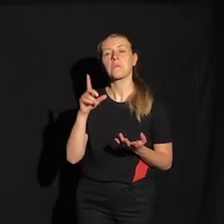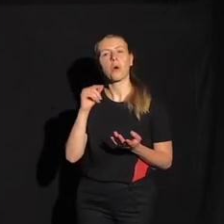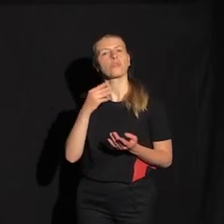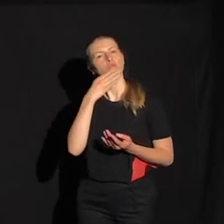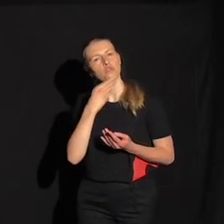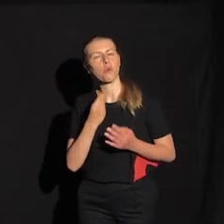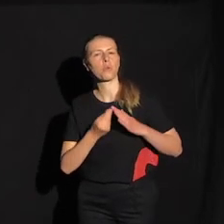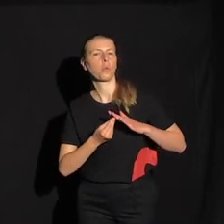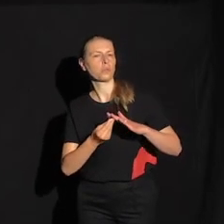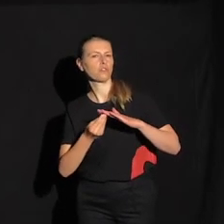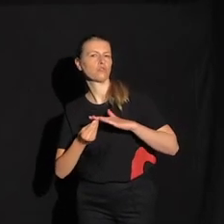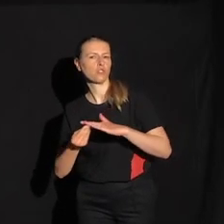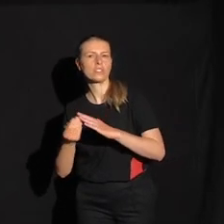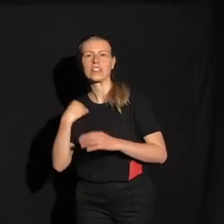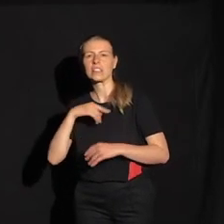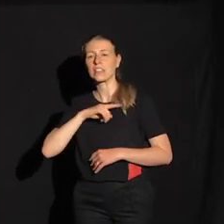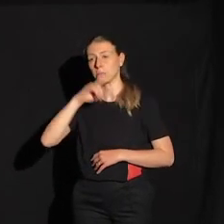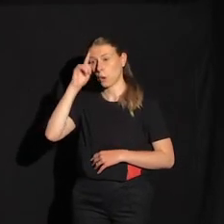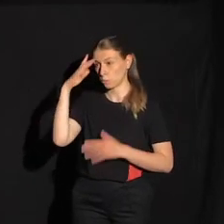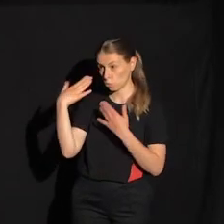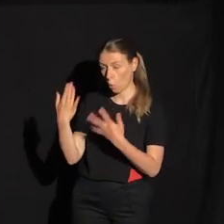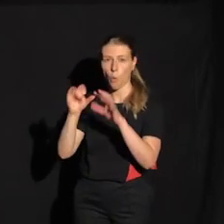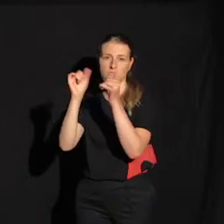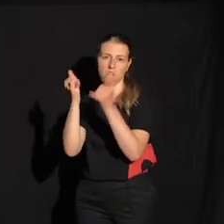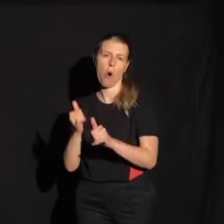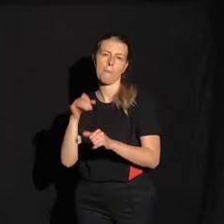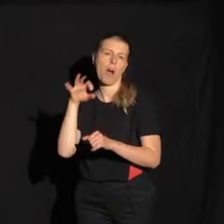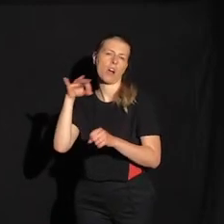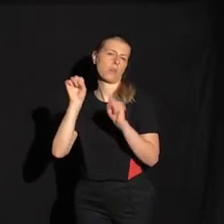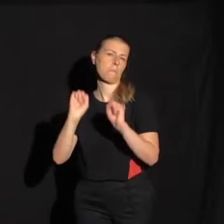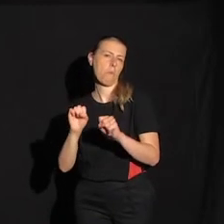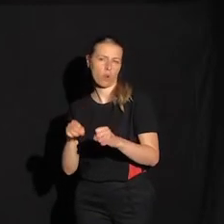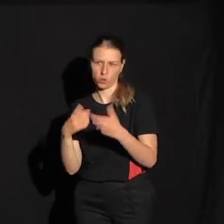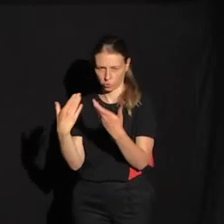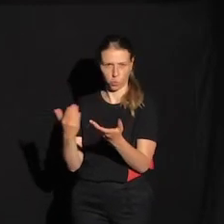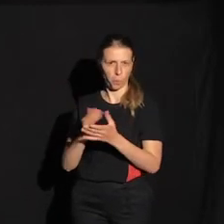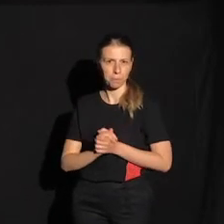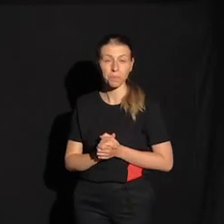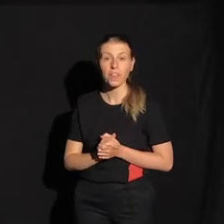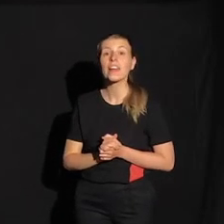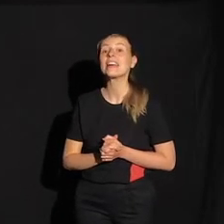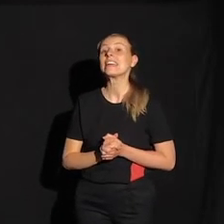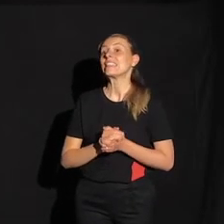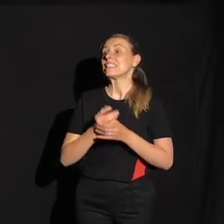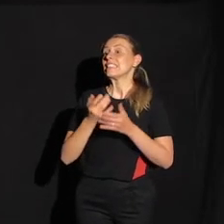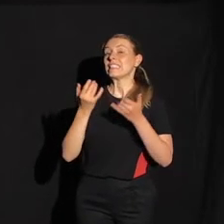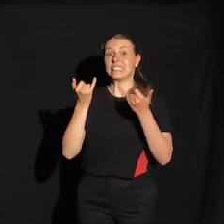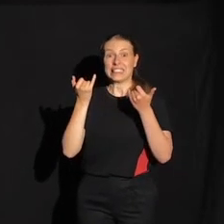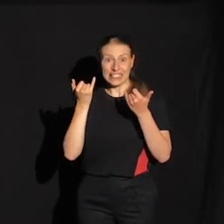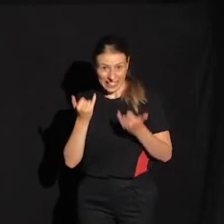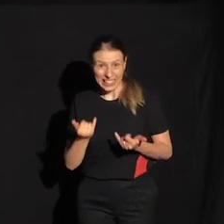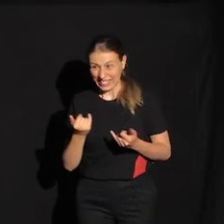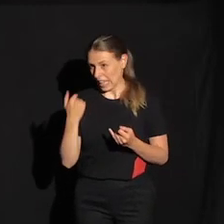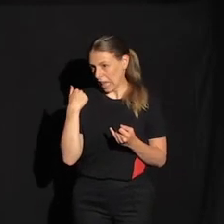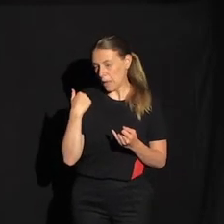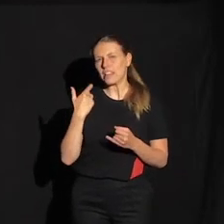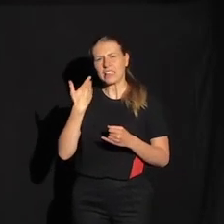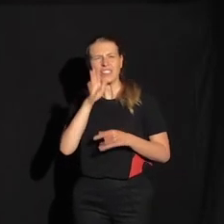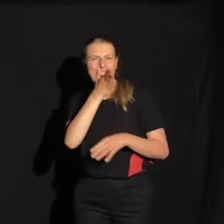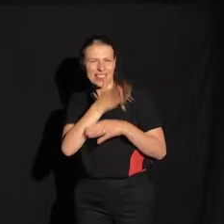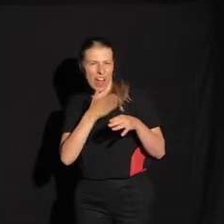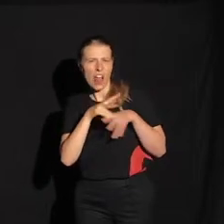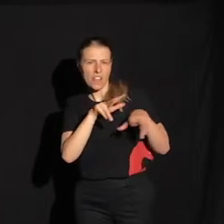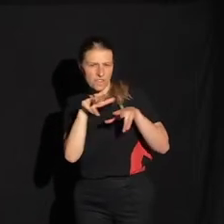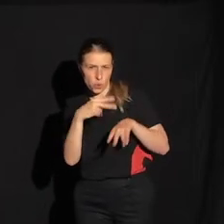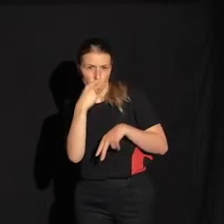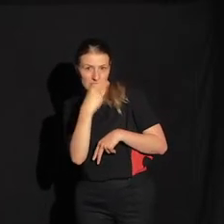Ich denke, nur so ist so eine Arbeit auch möglich, so wie ihr sie macht. Jetzt ist aus dem Ganzen, was wir gesehen haben, ist ja ein richtig großes Stück geworden.